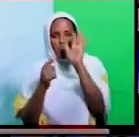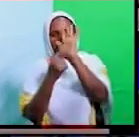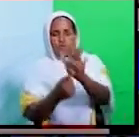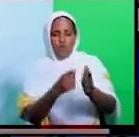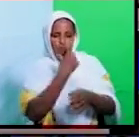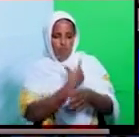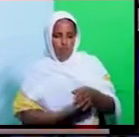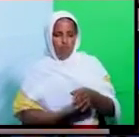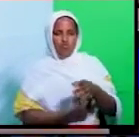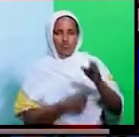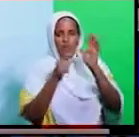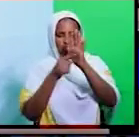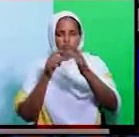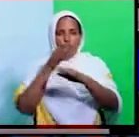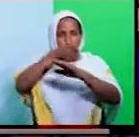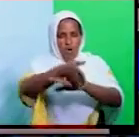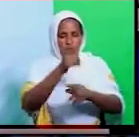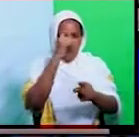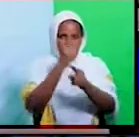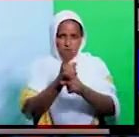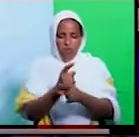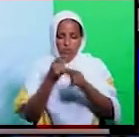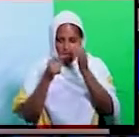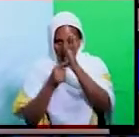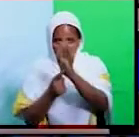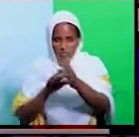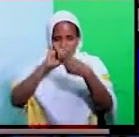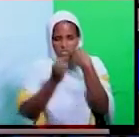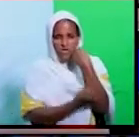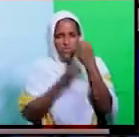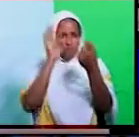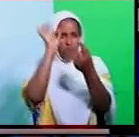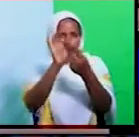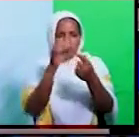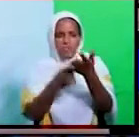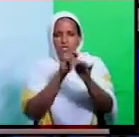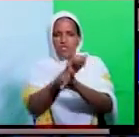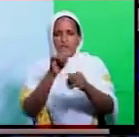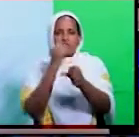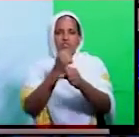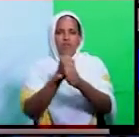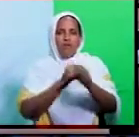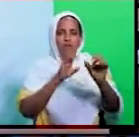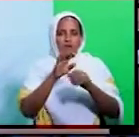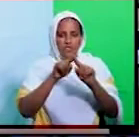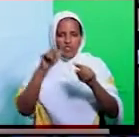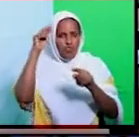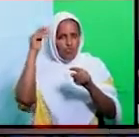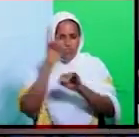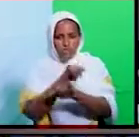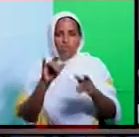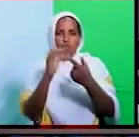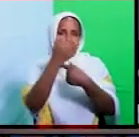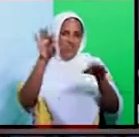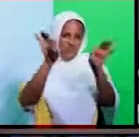ሙሴ ለምሳሌ፣ ቅዱስ ጳውሎስ ወይ ዳዊት፣ ሌሎቹም ከእግዚአብሔር ጋር ስላደረጉት ግንኙነት ከእግዚአብሔር ጋር